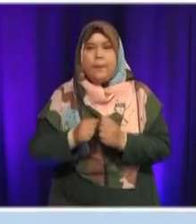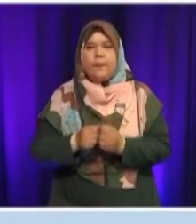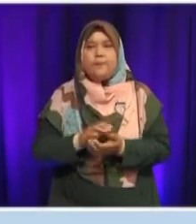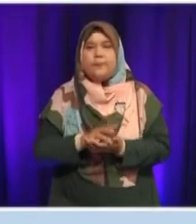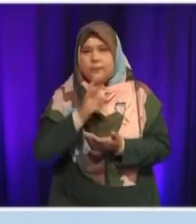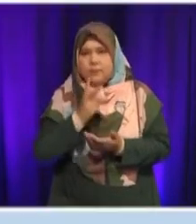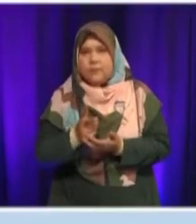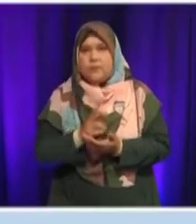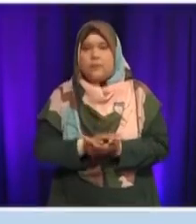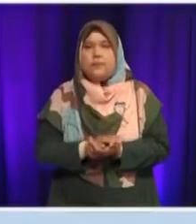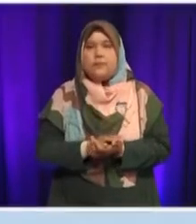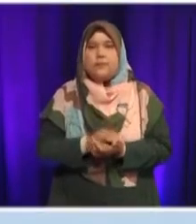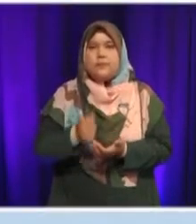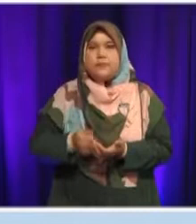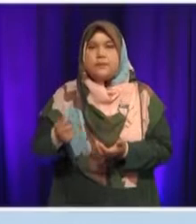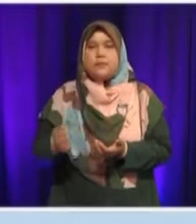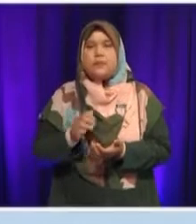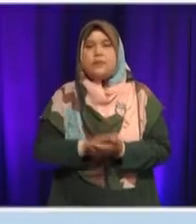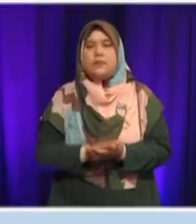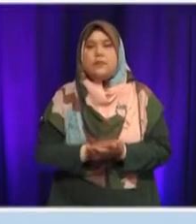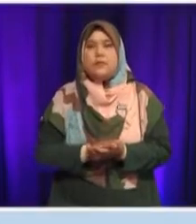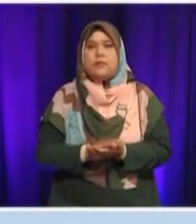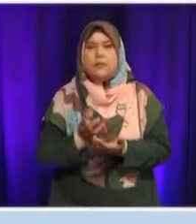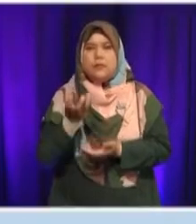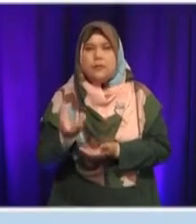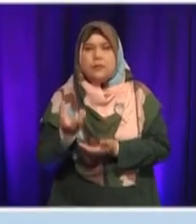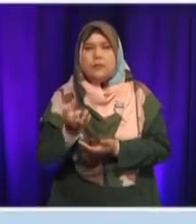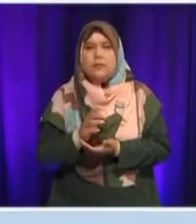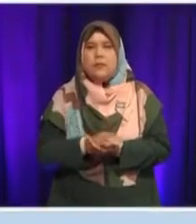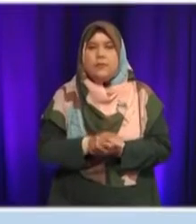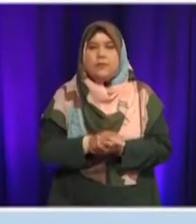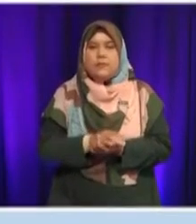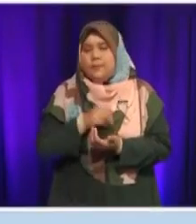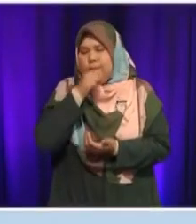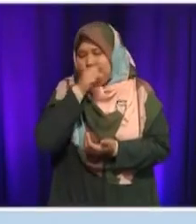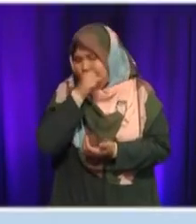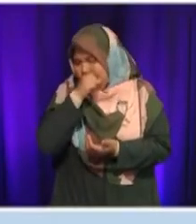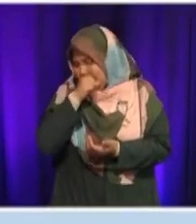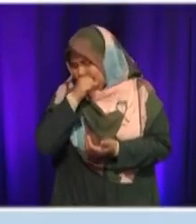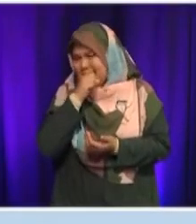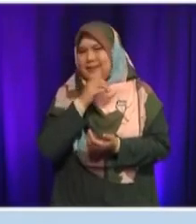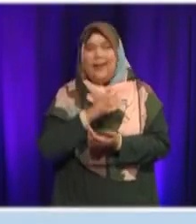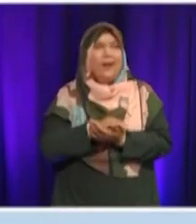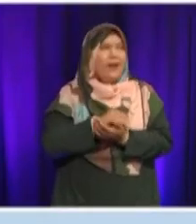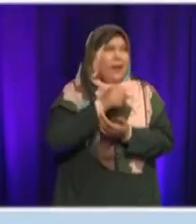tidak digunakan adalah seperti mangkok kenal